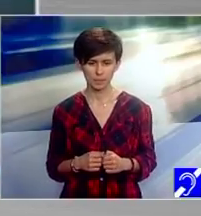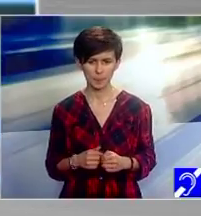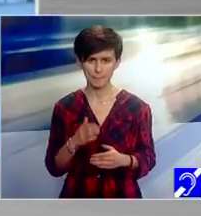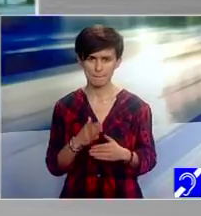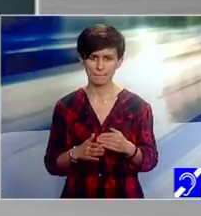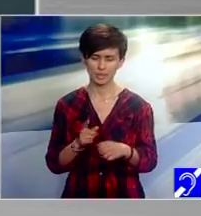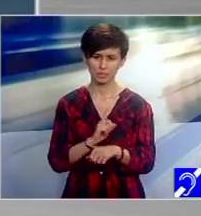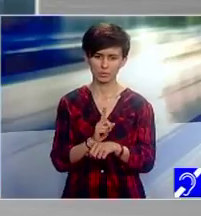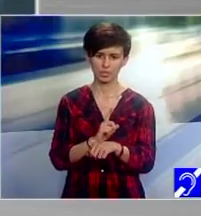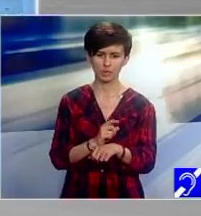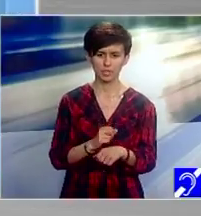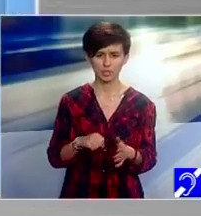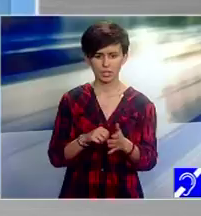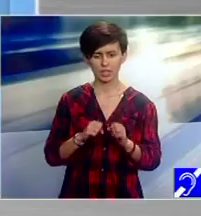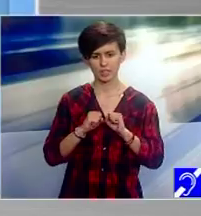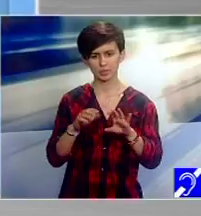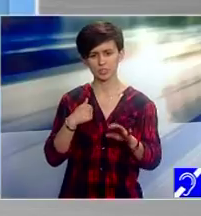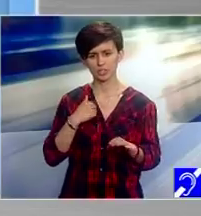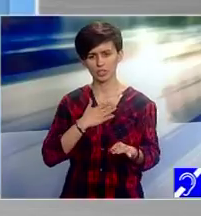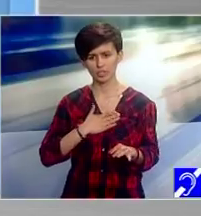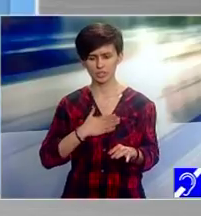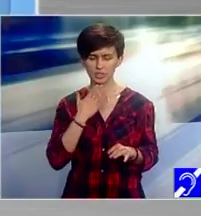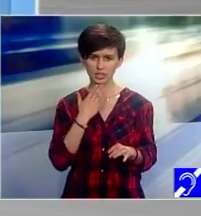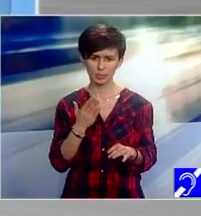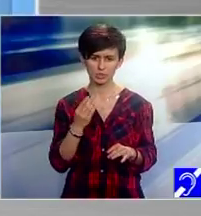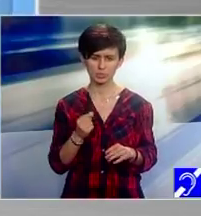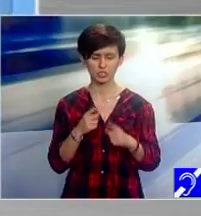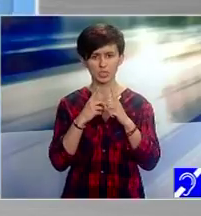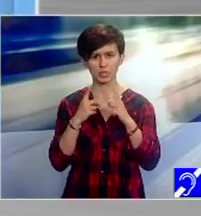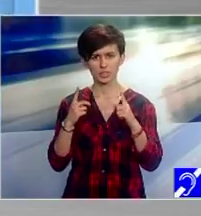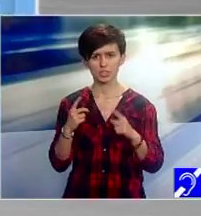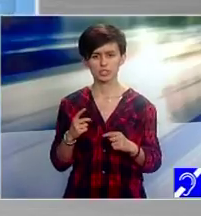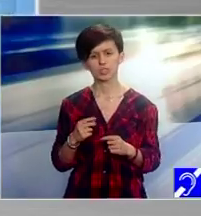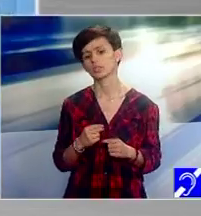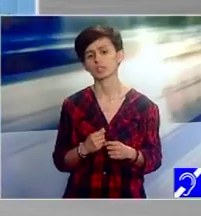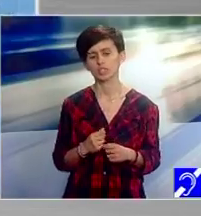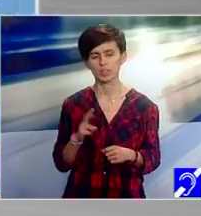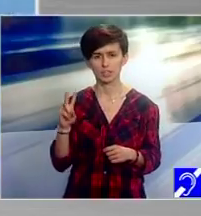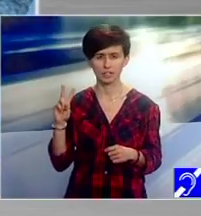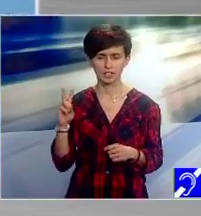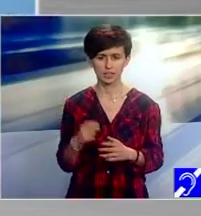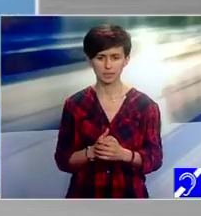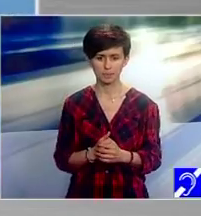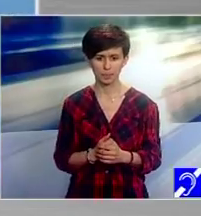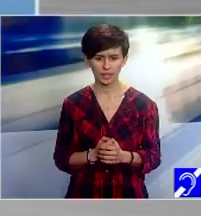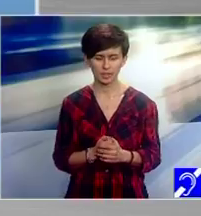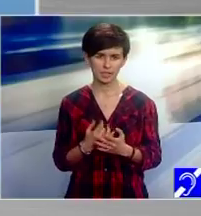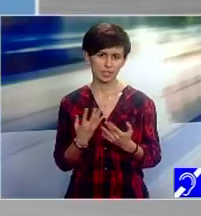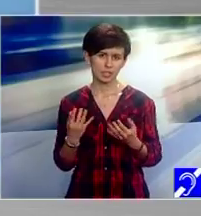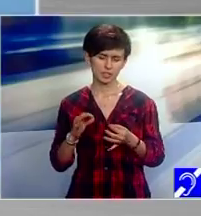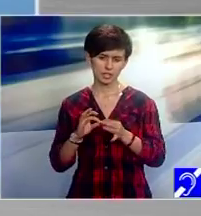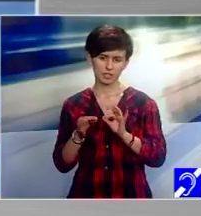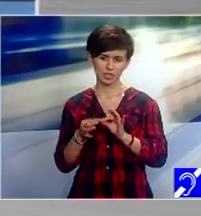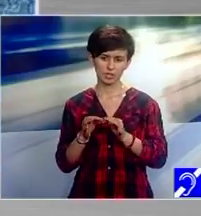al ediției de astăzi, Fără Prejudecăți, vreau să-i mulțumesc și domnului profesor Vanda. Domnule profesor, în câteva cuvinte,